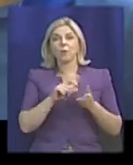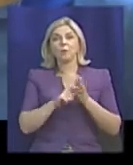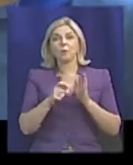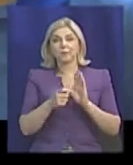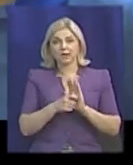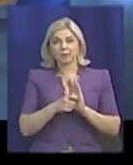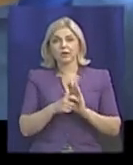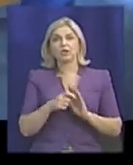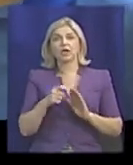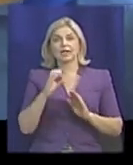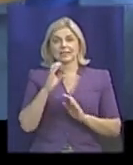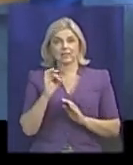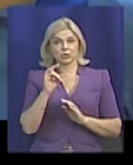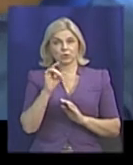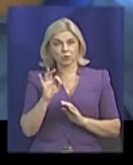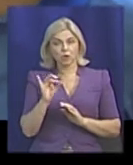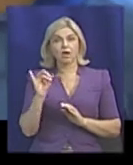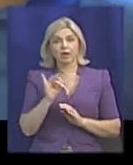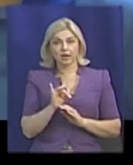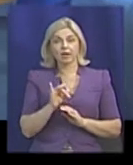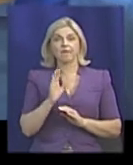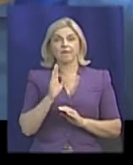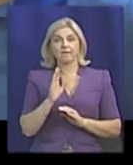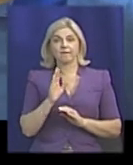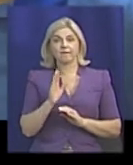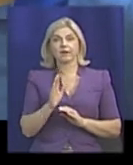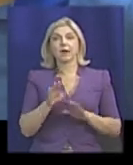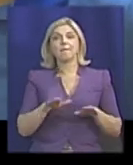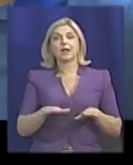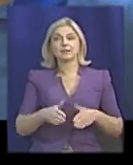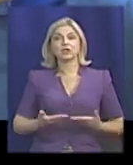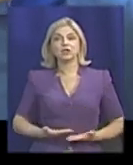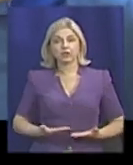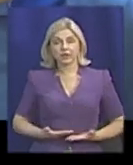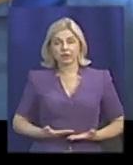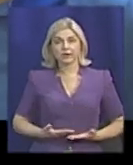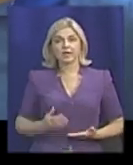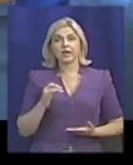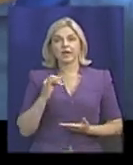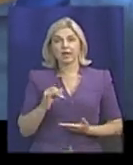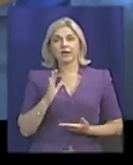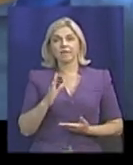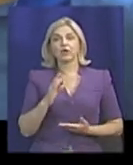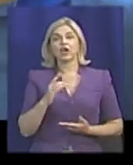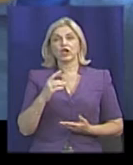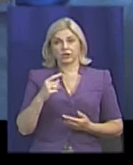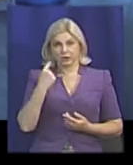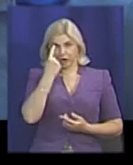приміщенні слідчого ізолятору, так і за місцем мешкання та в приватному